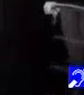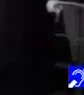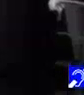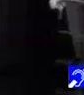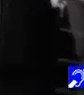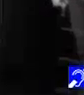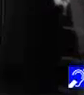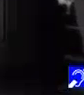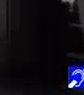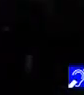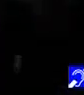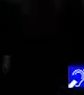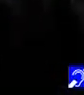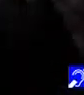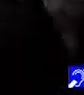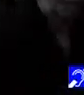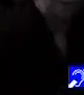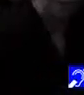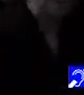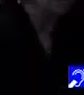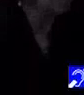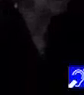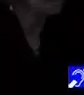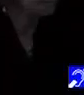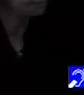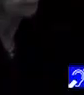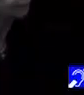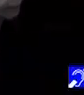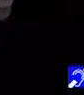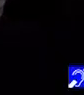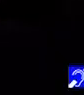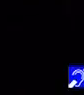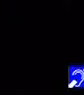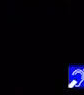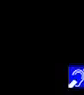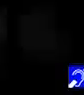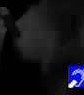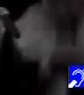Regele Mihai I al României,